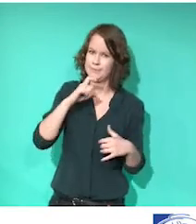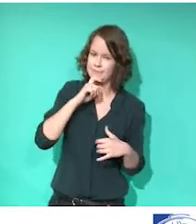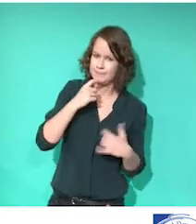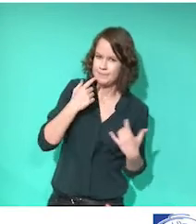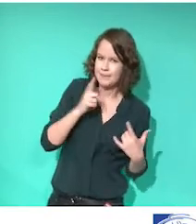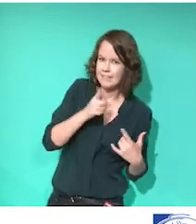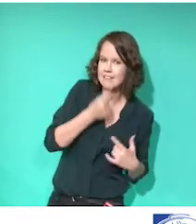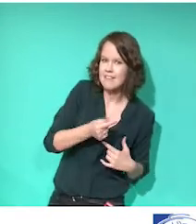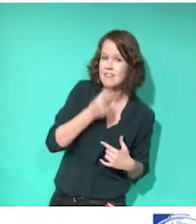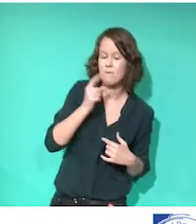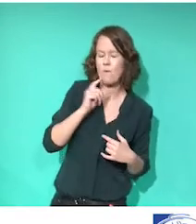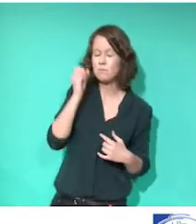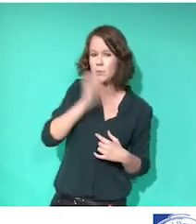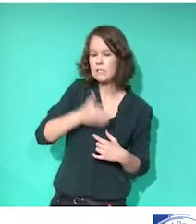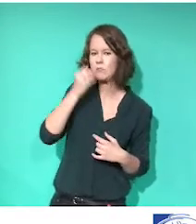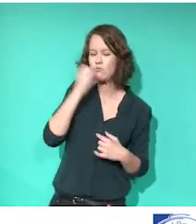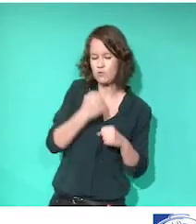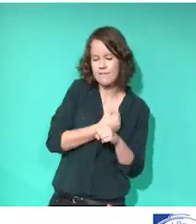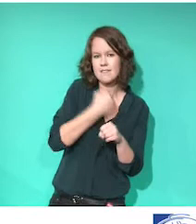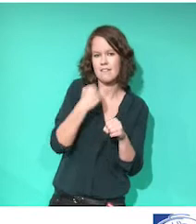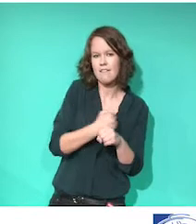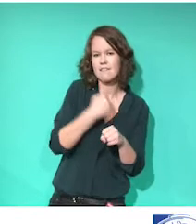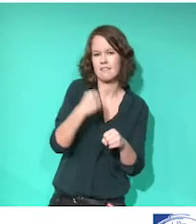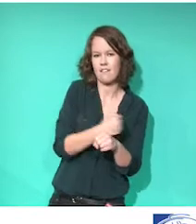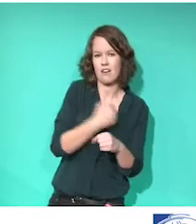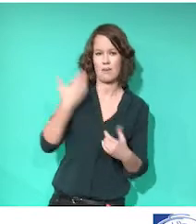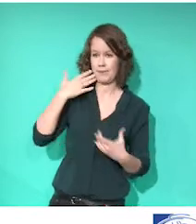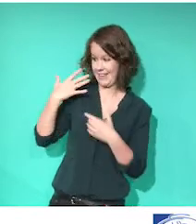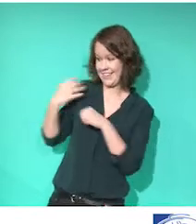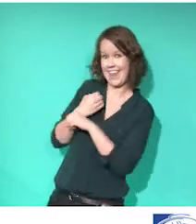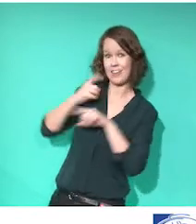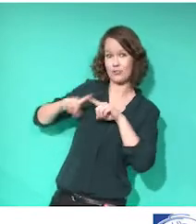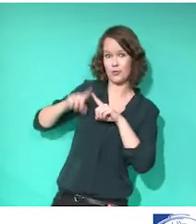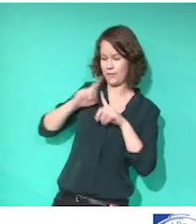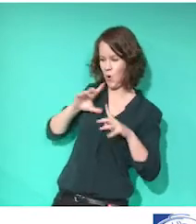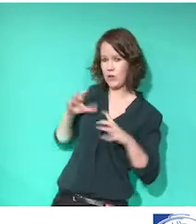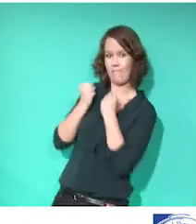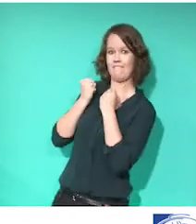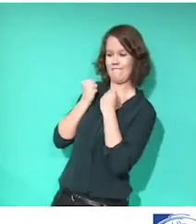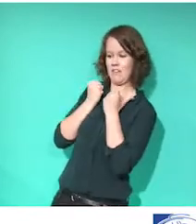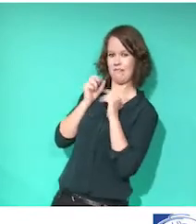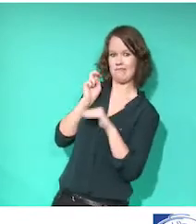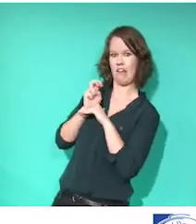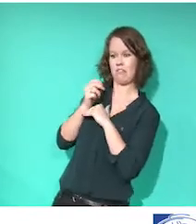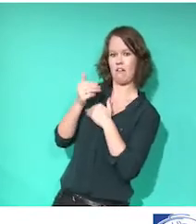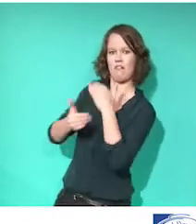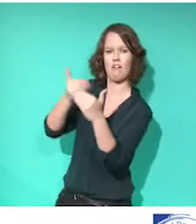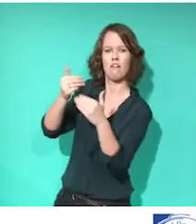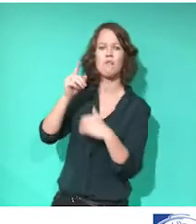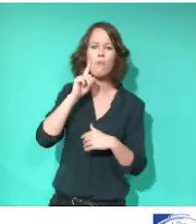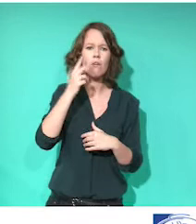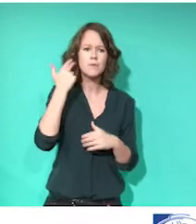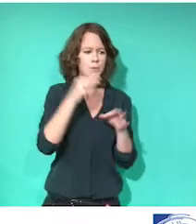les jours recommencer. Travailler pour ne pas perdre ce qui a déjà été gagné, tant les acquis, et nous l'avons bien vu dans les différents